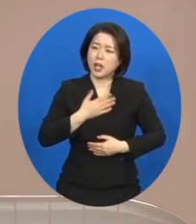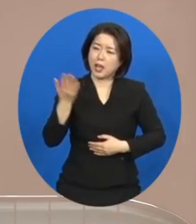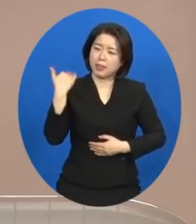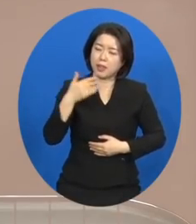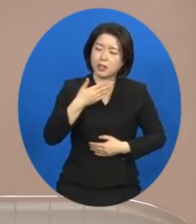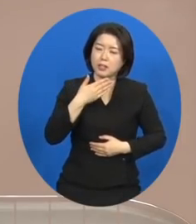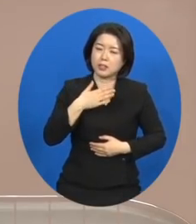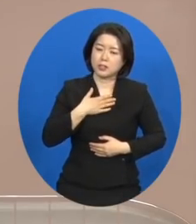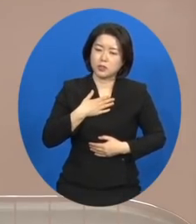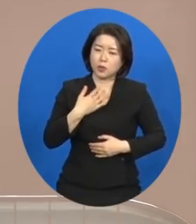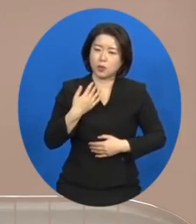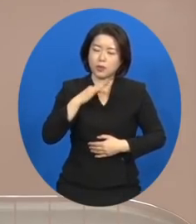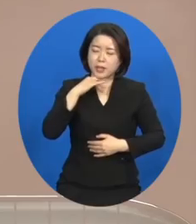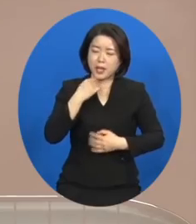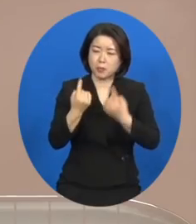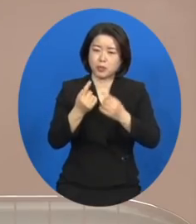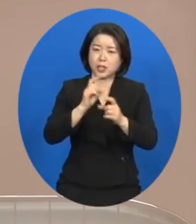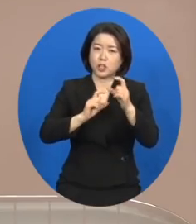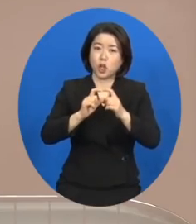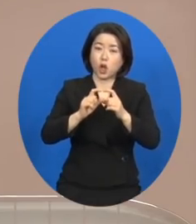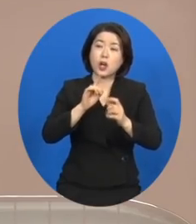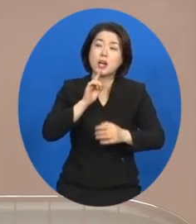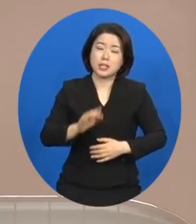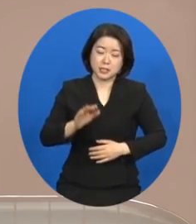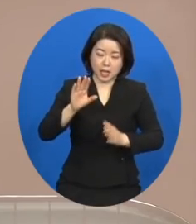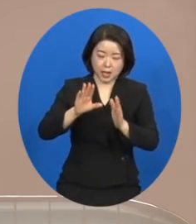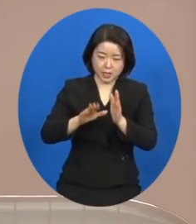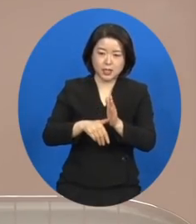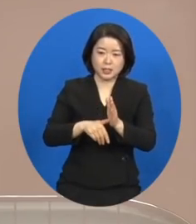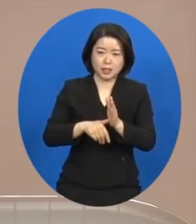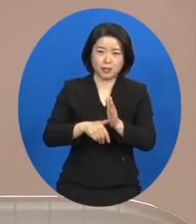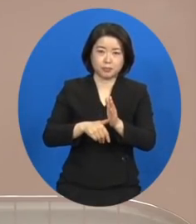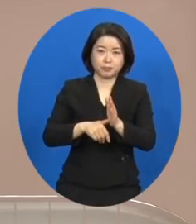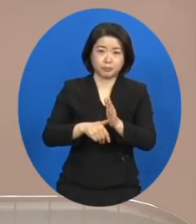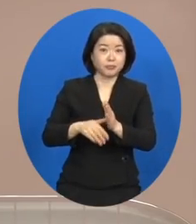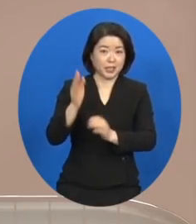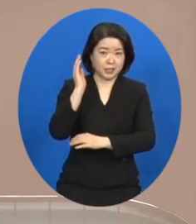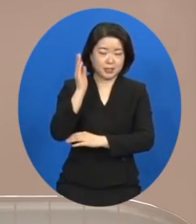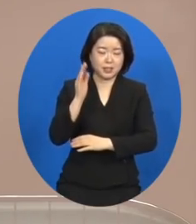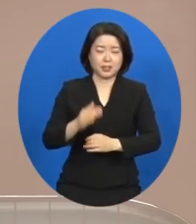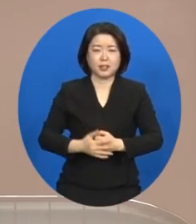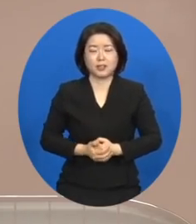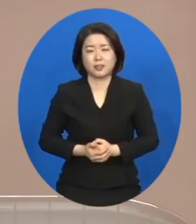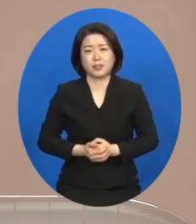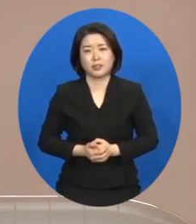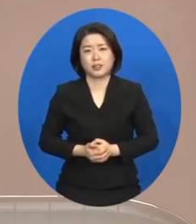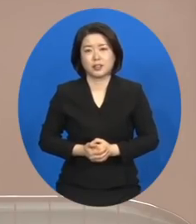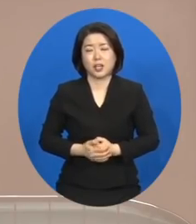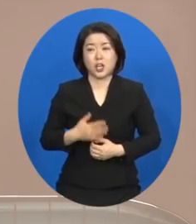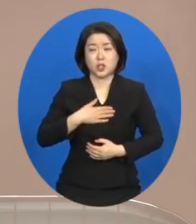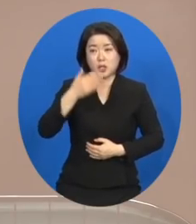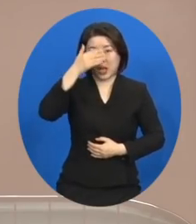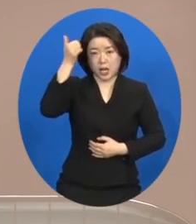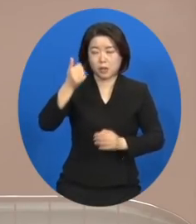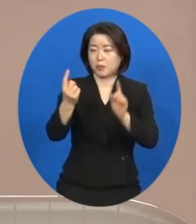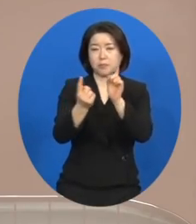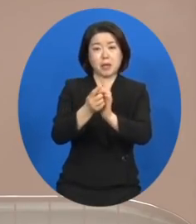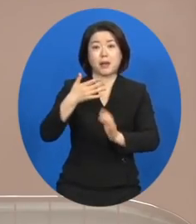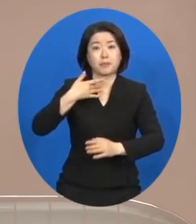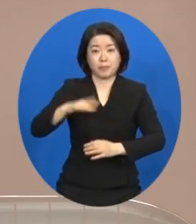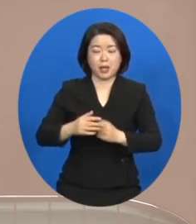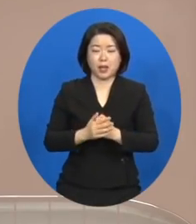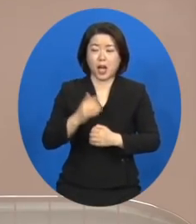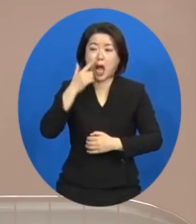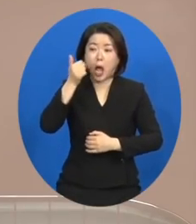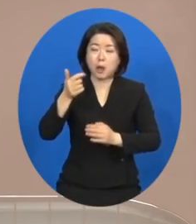부르심을 받으셨는데요. 그 이야기를 잠시 나누고 마치려고 합니다. 저희 할아버님을 저는 뵌 적은 없지만 아버님으로부터